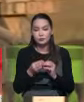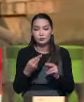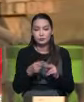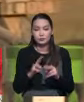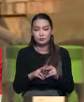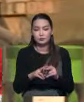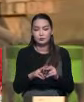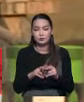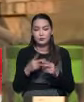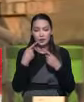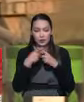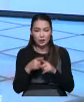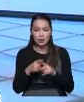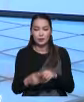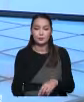жеткізіп отыр техниканы.